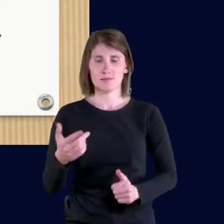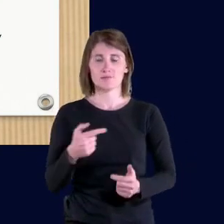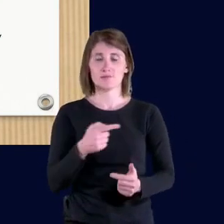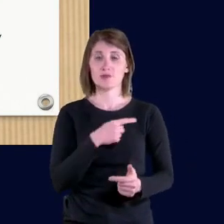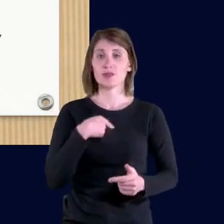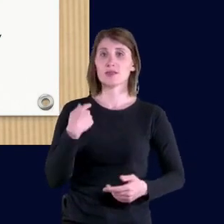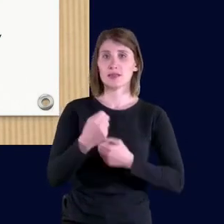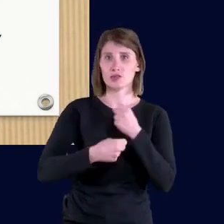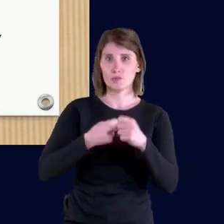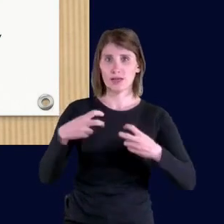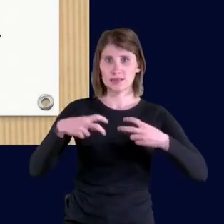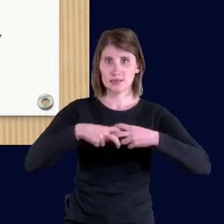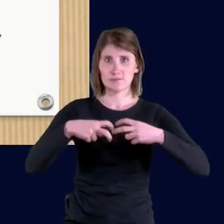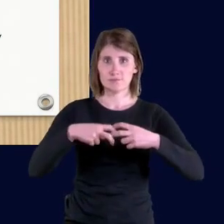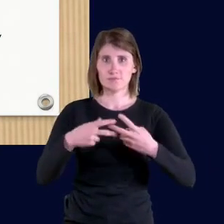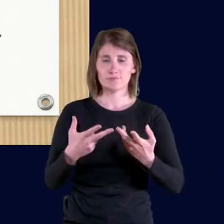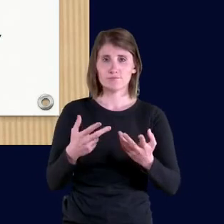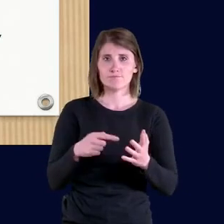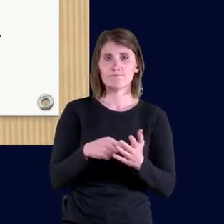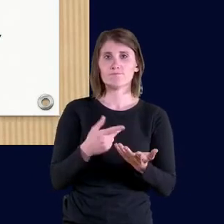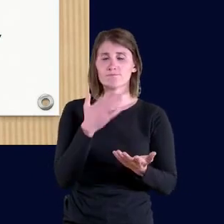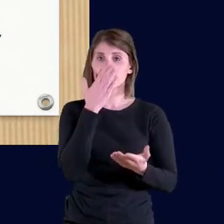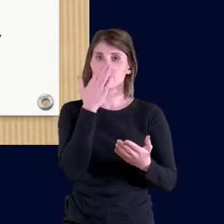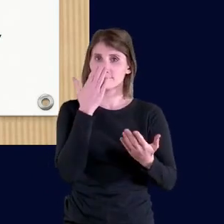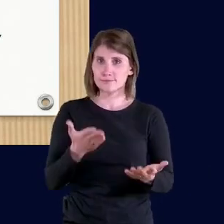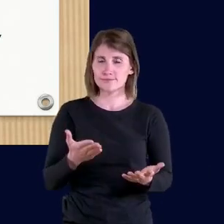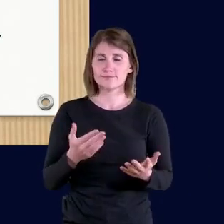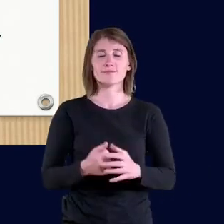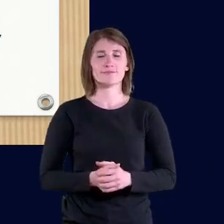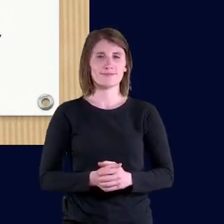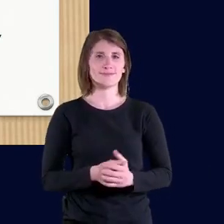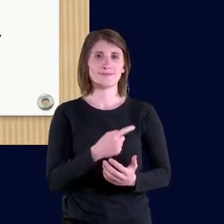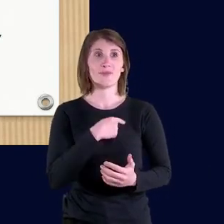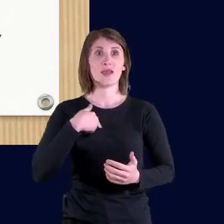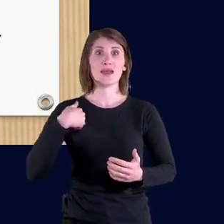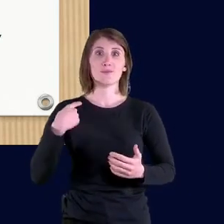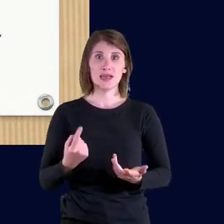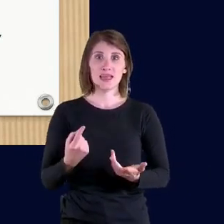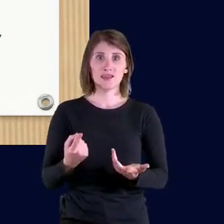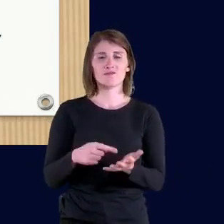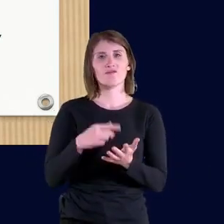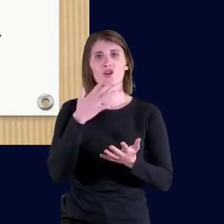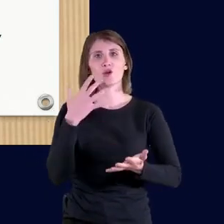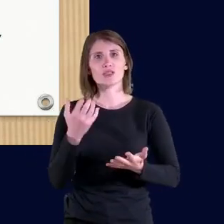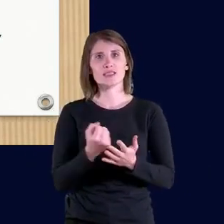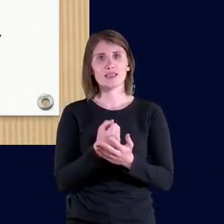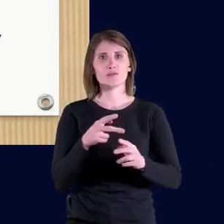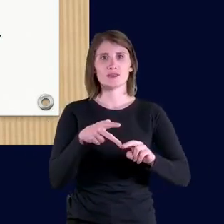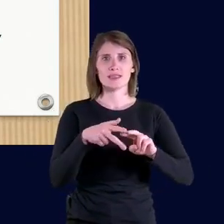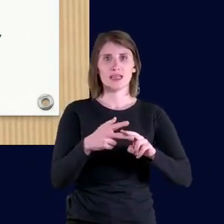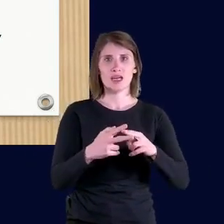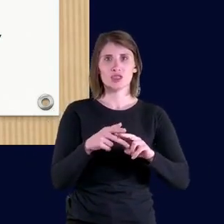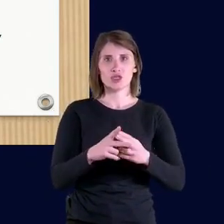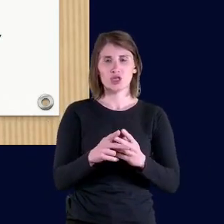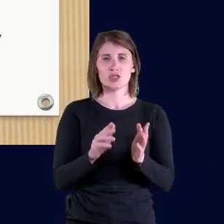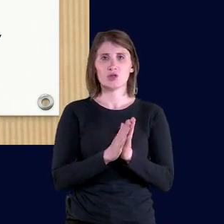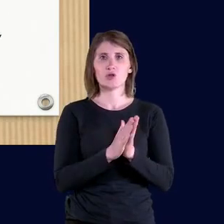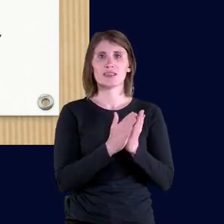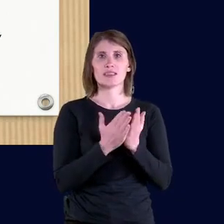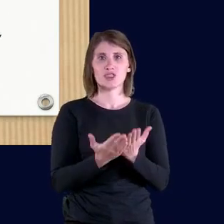zdalna polegała na tym że za pomocą wykorzystaliśmy do tego narzędzi w postaci dziennika